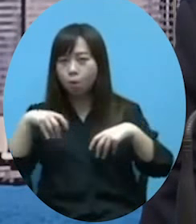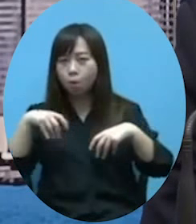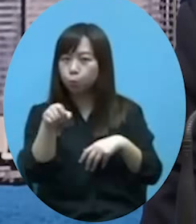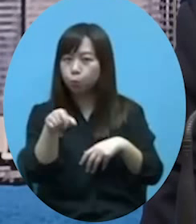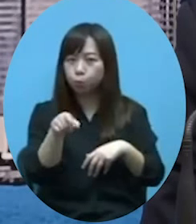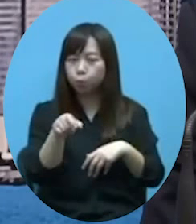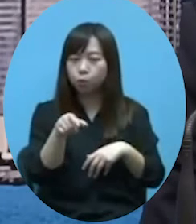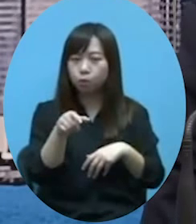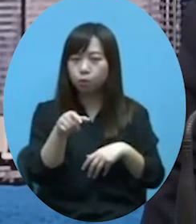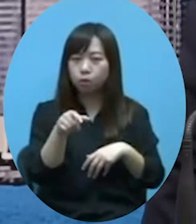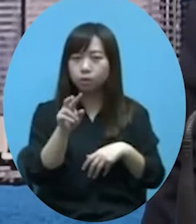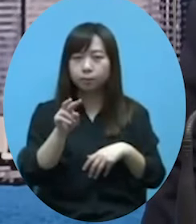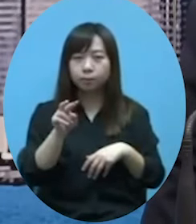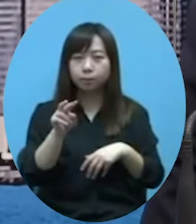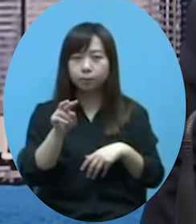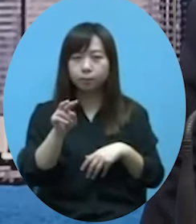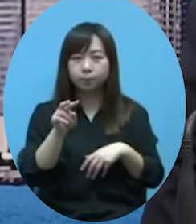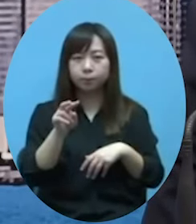不會是